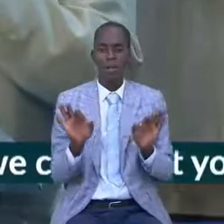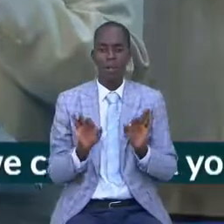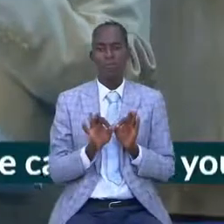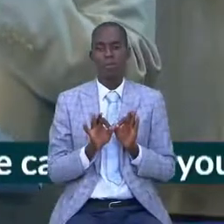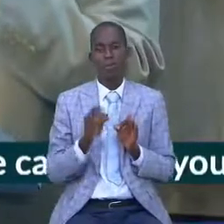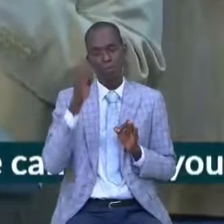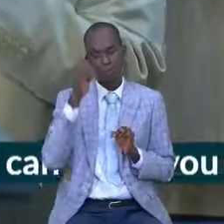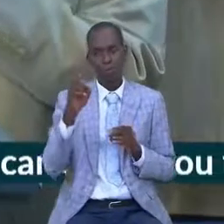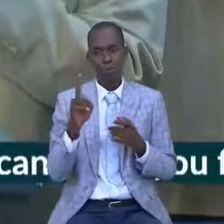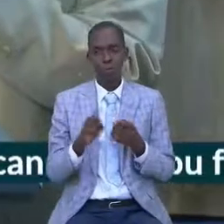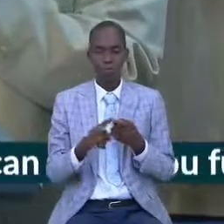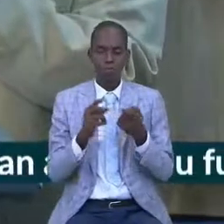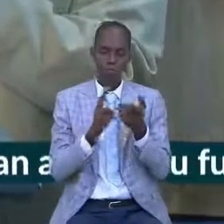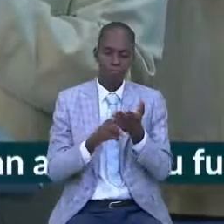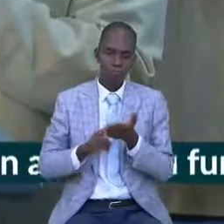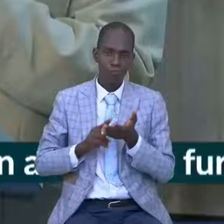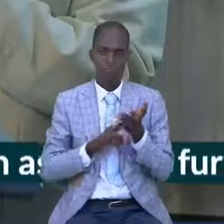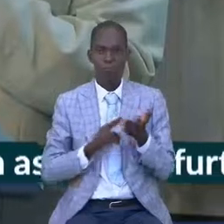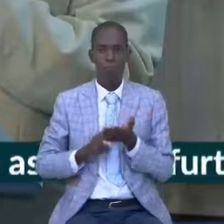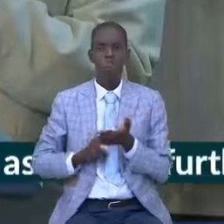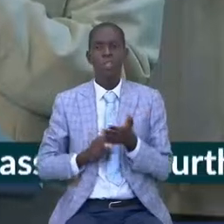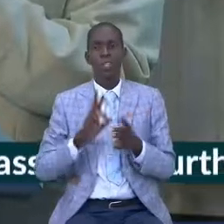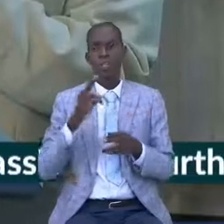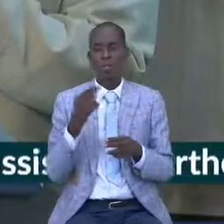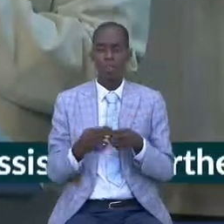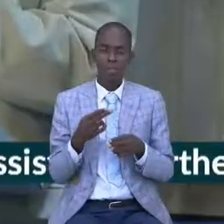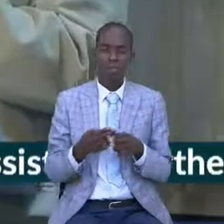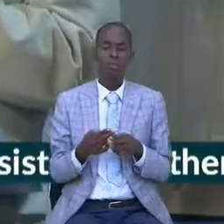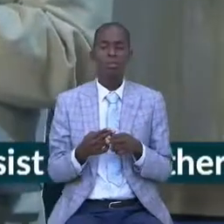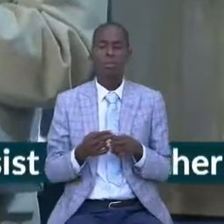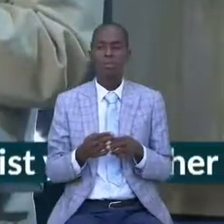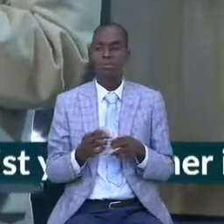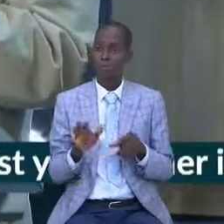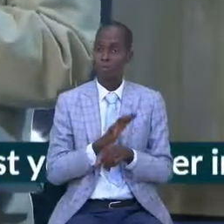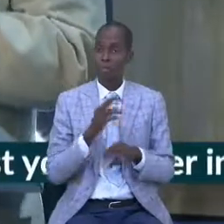fiche à remplir. Vous êtes chez vous,